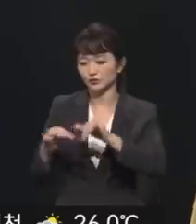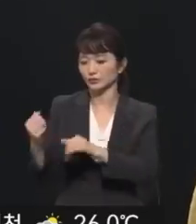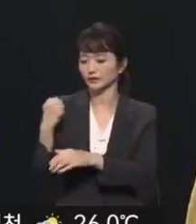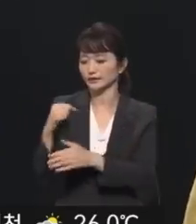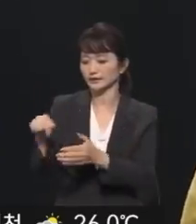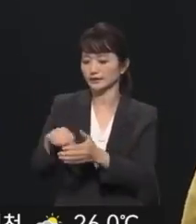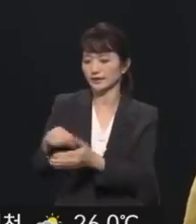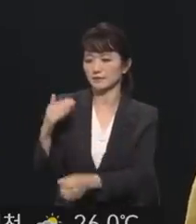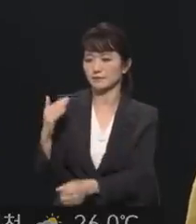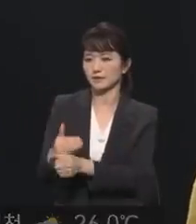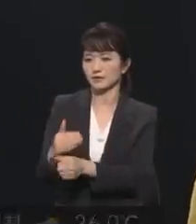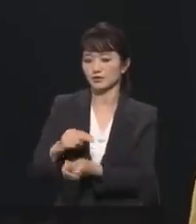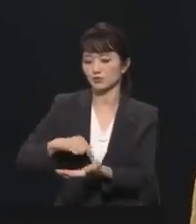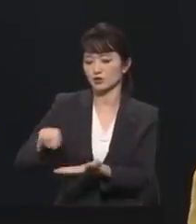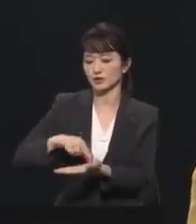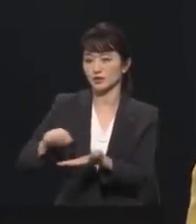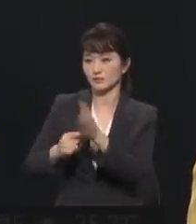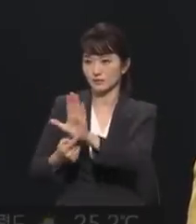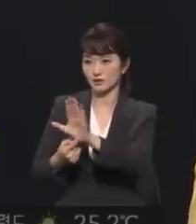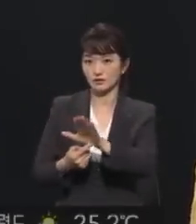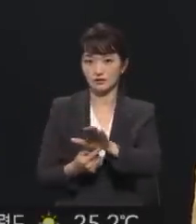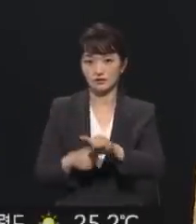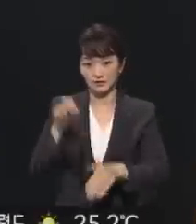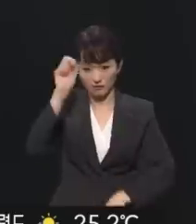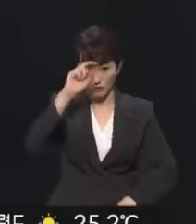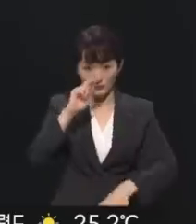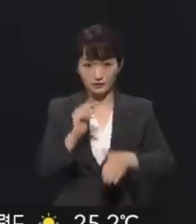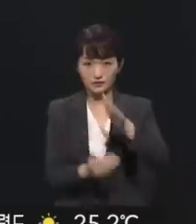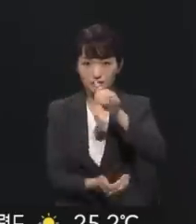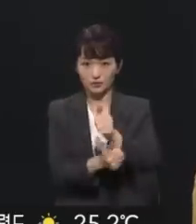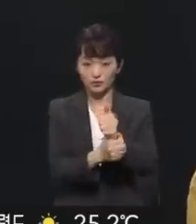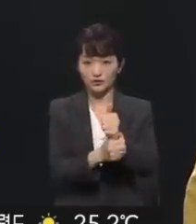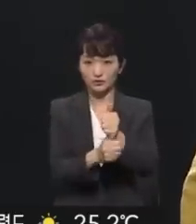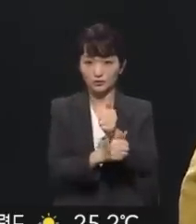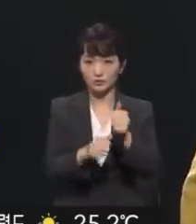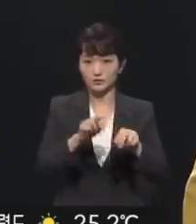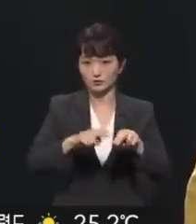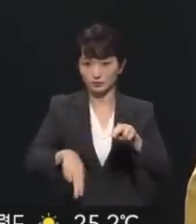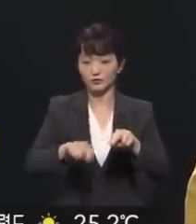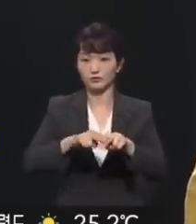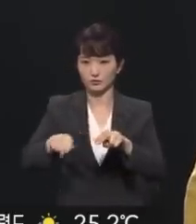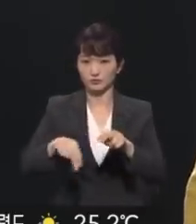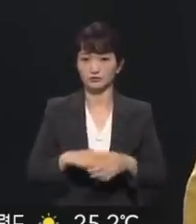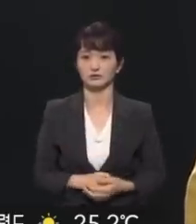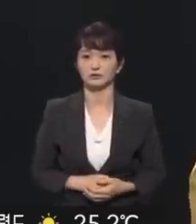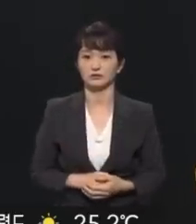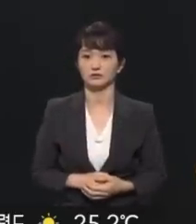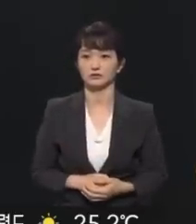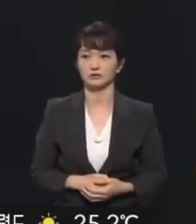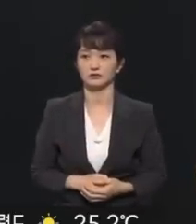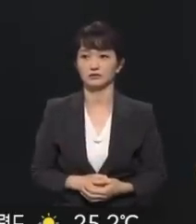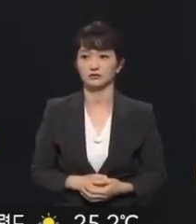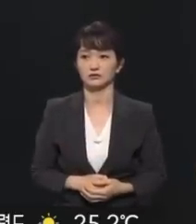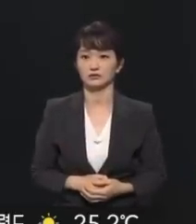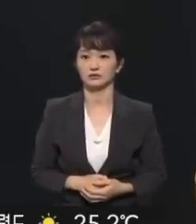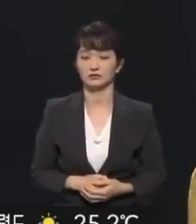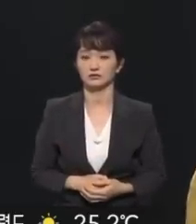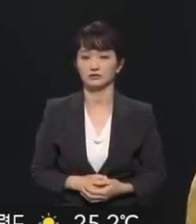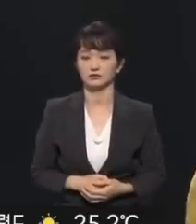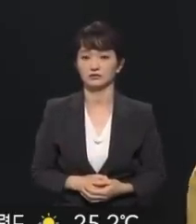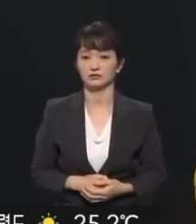갑자기 최고 회원들이 최고의 직을 던지기 시작을 했고 그때 뭐 이 정치를 하는 안쪽 사람들은 다 여기